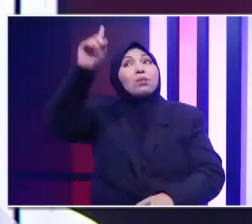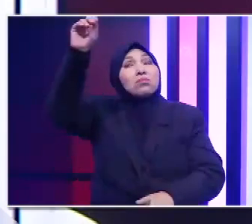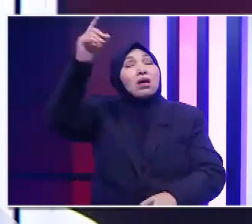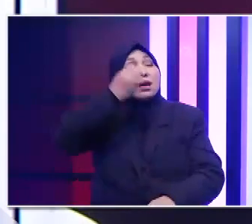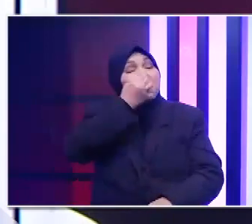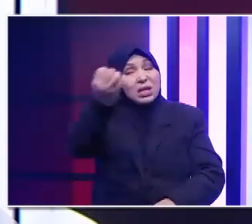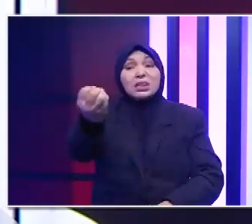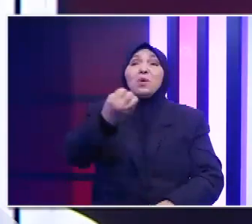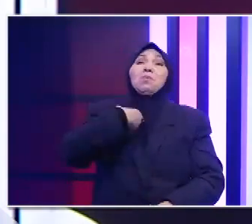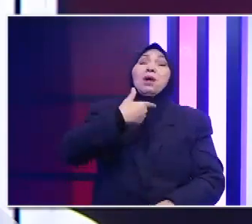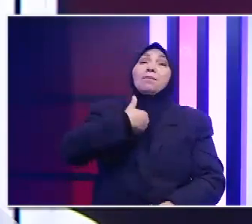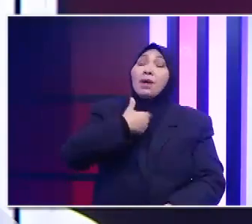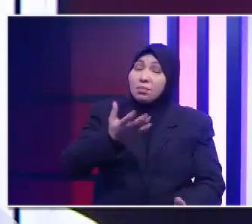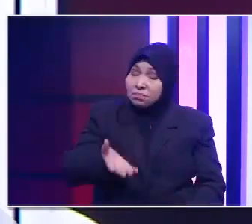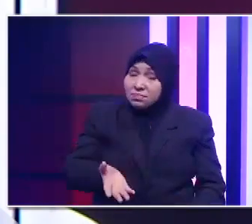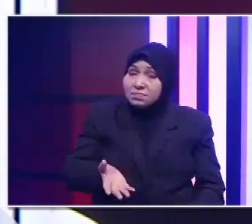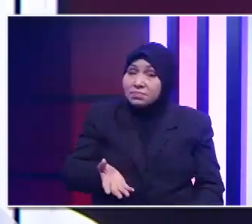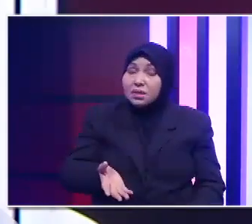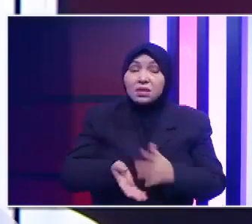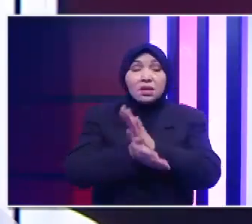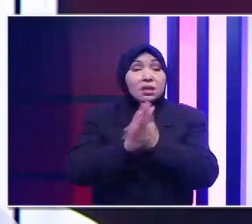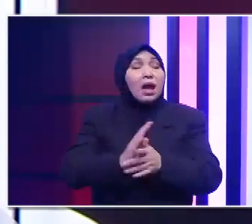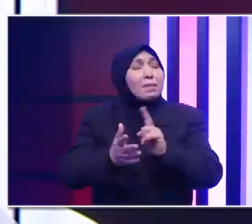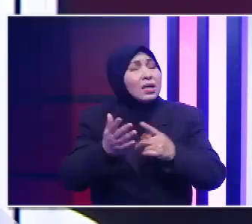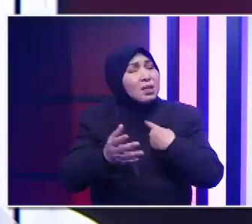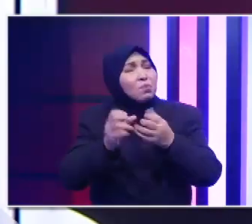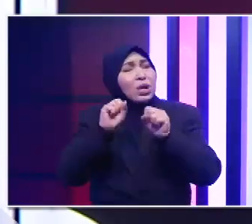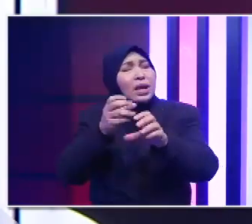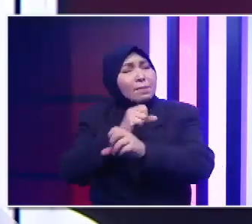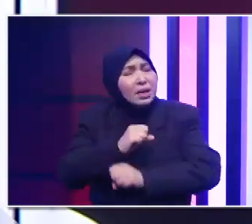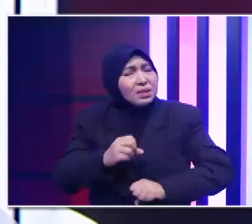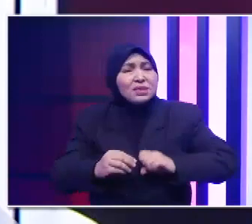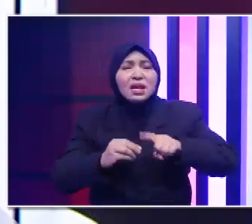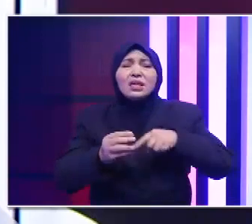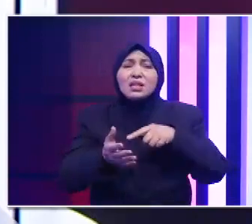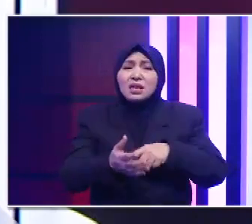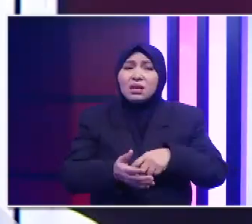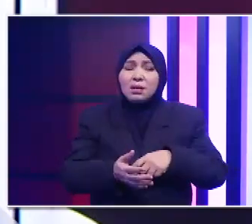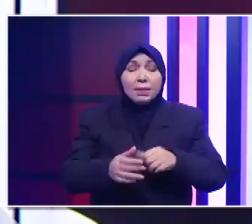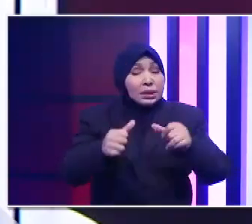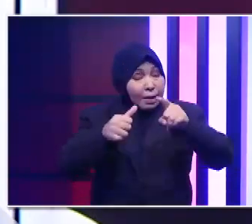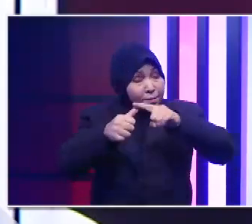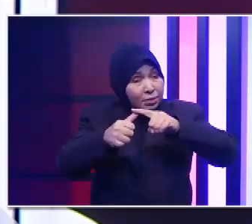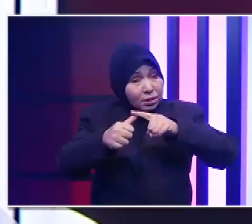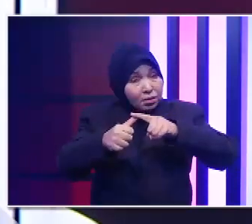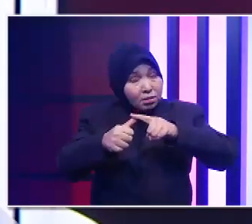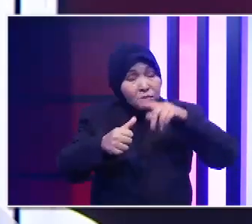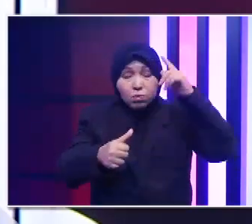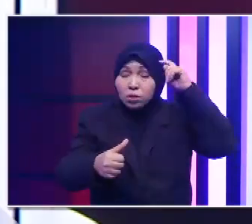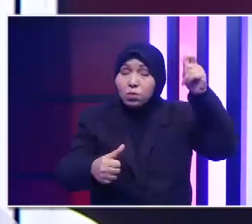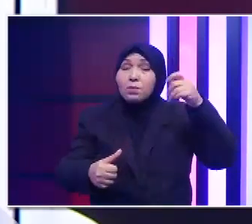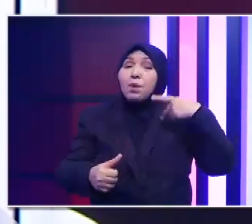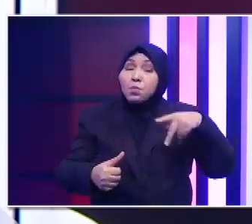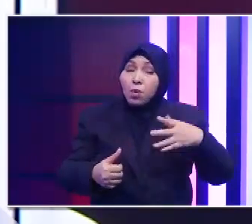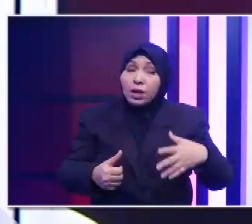memberitahu kepada Nabi Shallallahu Alaihi Wasallam apa yang kita beli dapat dapat diputar ini tempat Ken pertama sekali toward